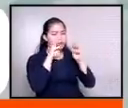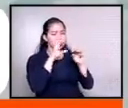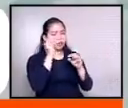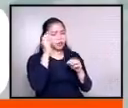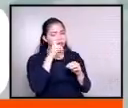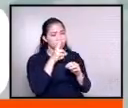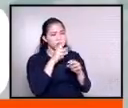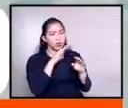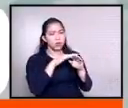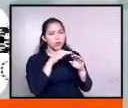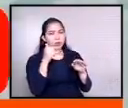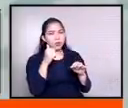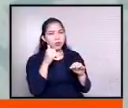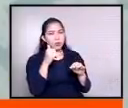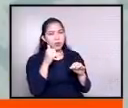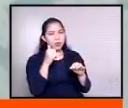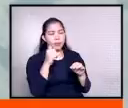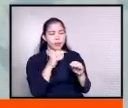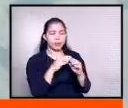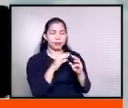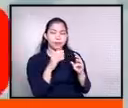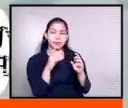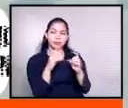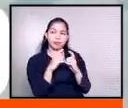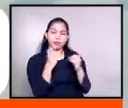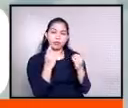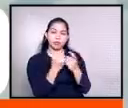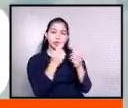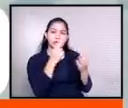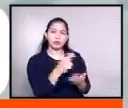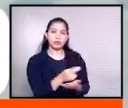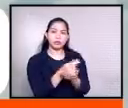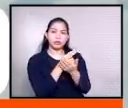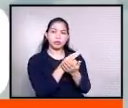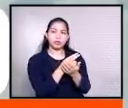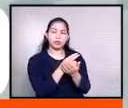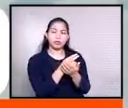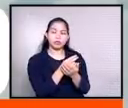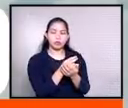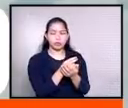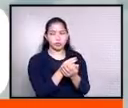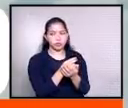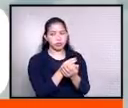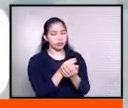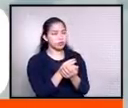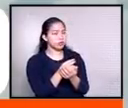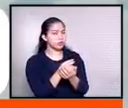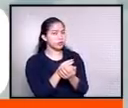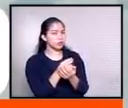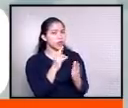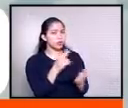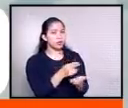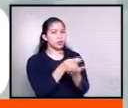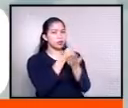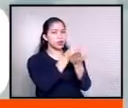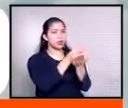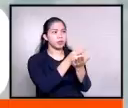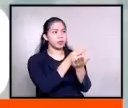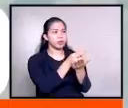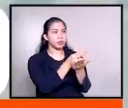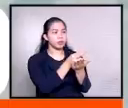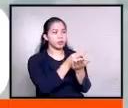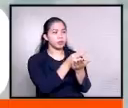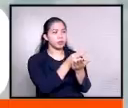doon po sa ating polo para naman po yung ating pong OFW ay matulungan